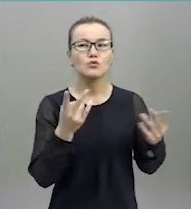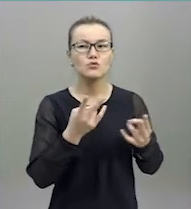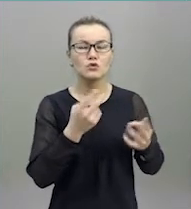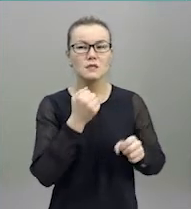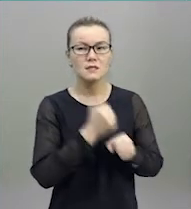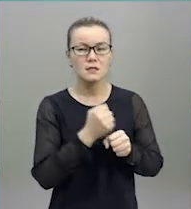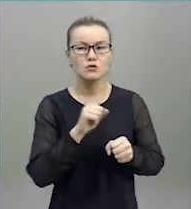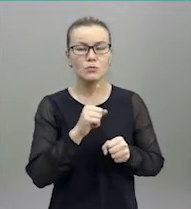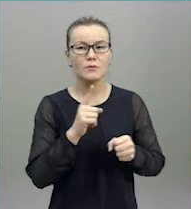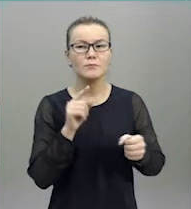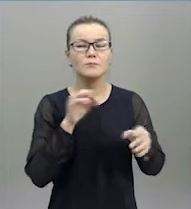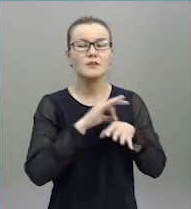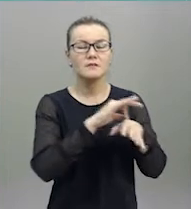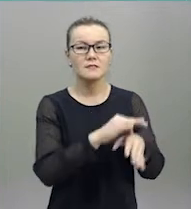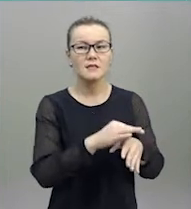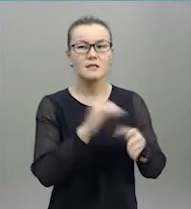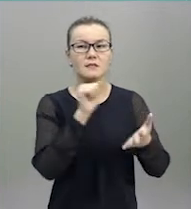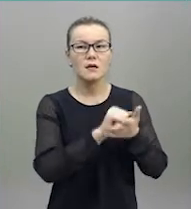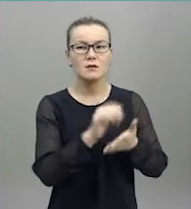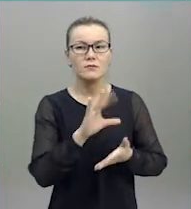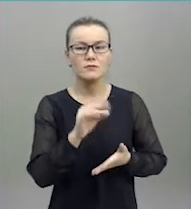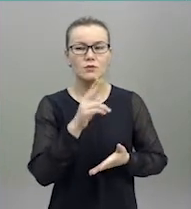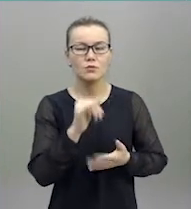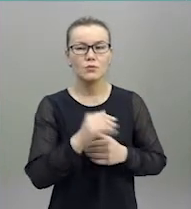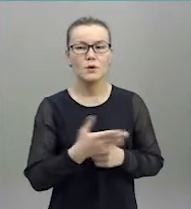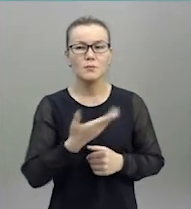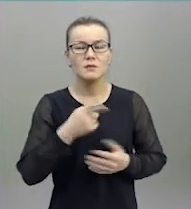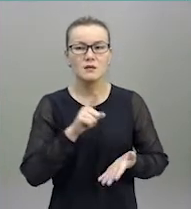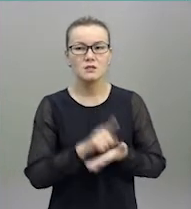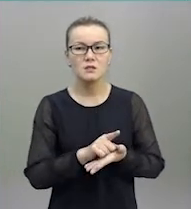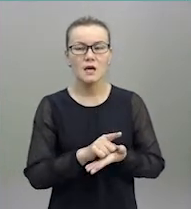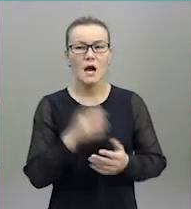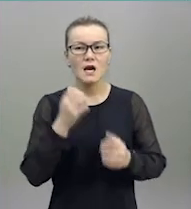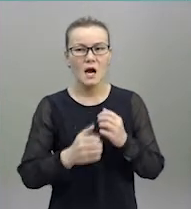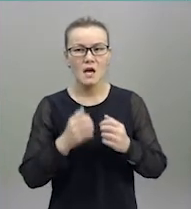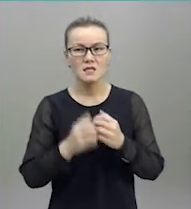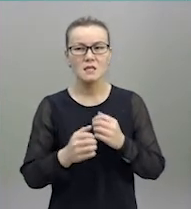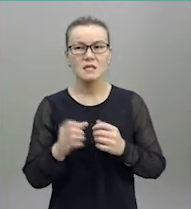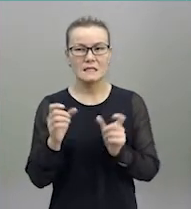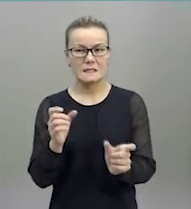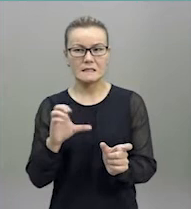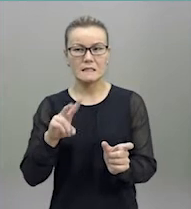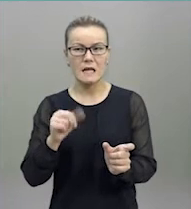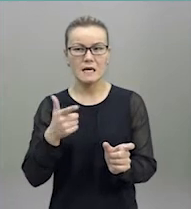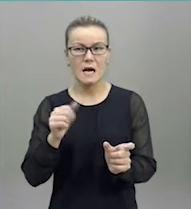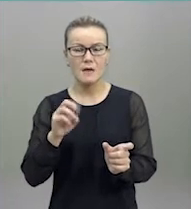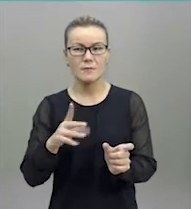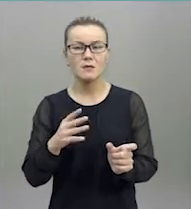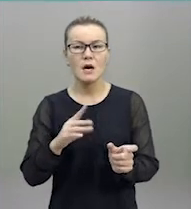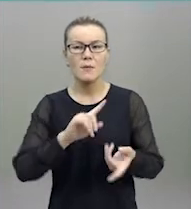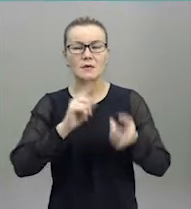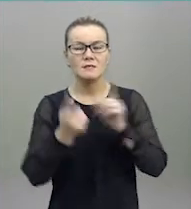нужно сделать по алгоритму что мы должны сделать мы должны каждое слагаемое представить